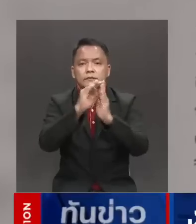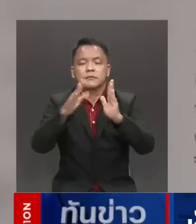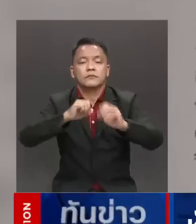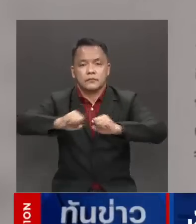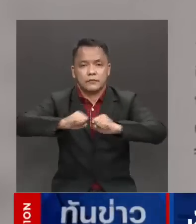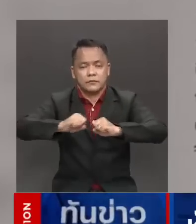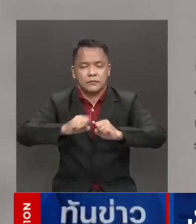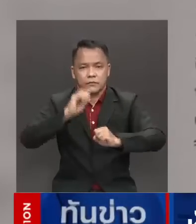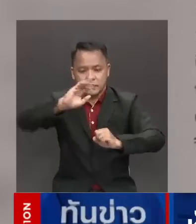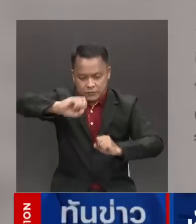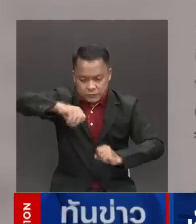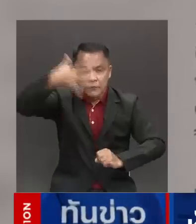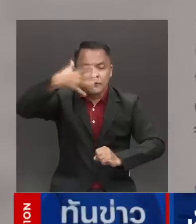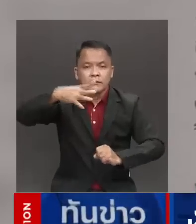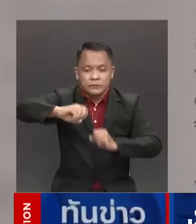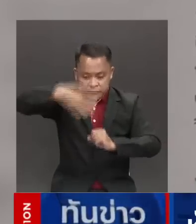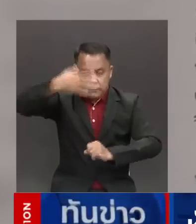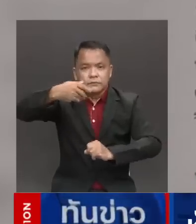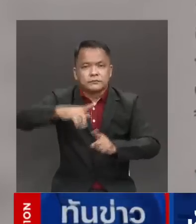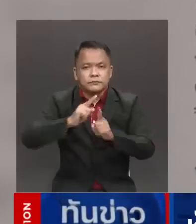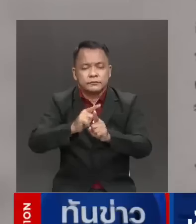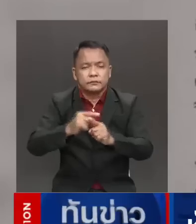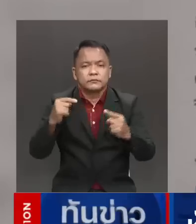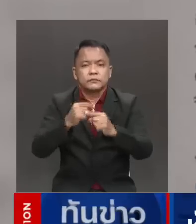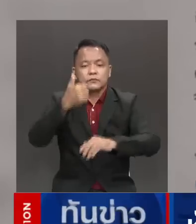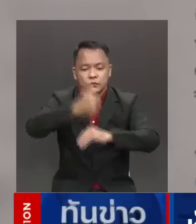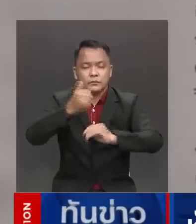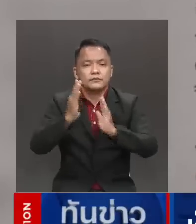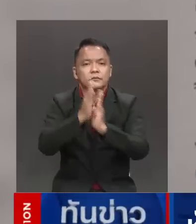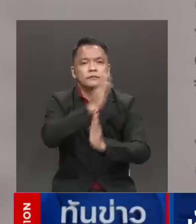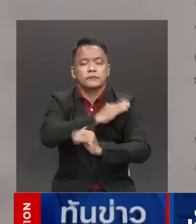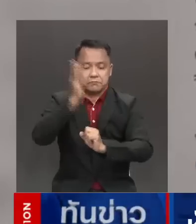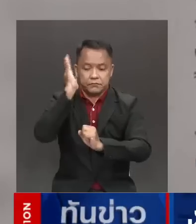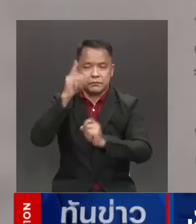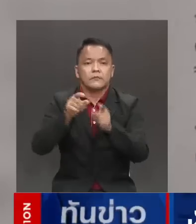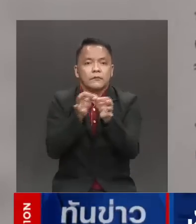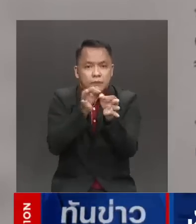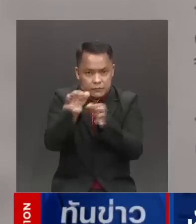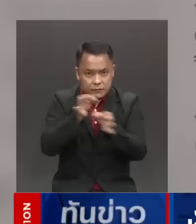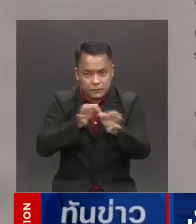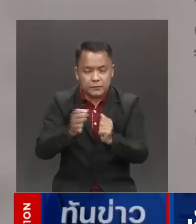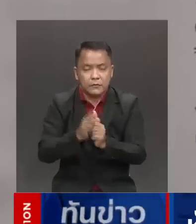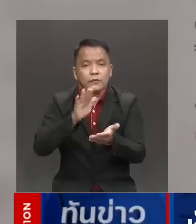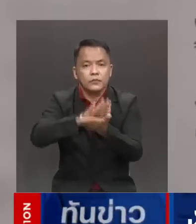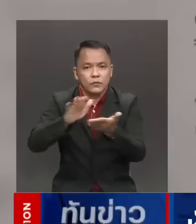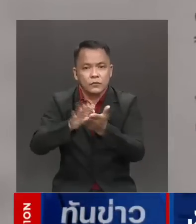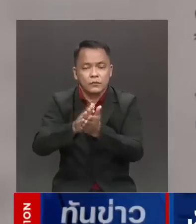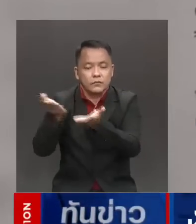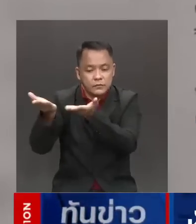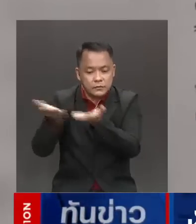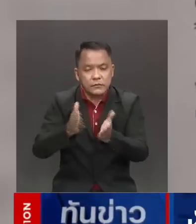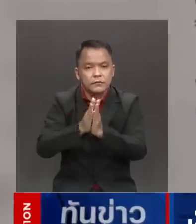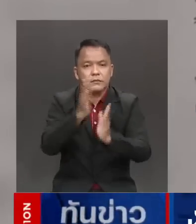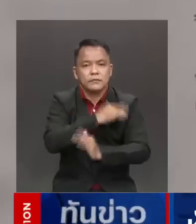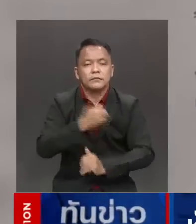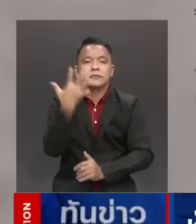าบอกอ่ะก็เอามาโพสต์ลงด้วยโดยทางด้านหัวหน้าพระวิทยากรอธิบายแบบนี้ครับว่าโรงเรียนนิมนต์พระวิทยาก